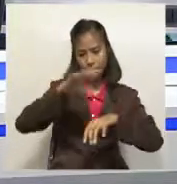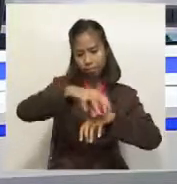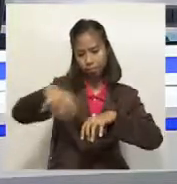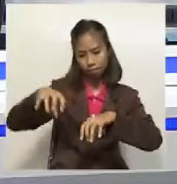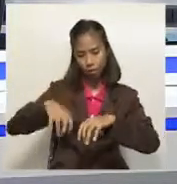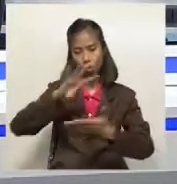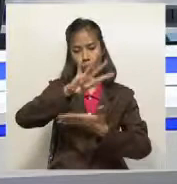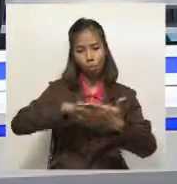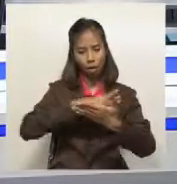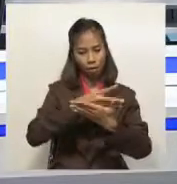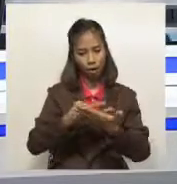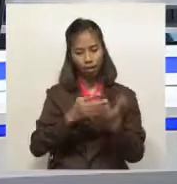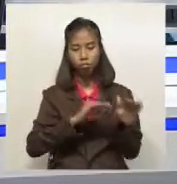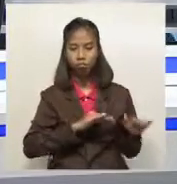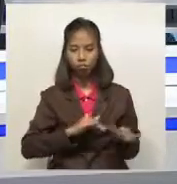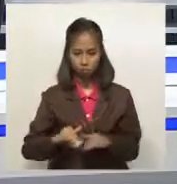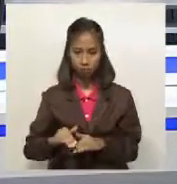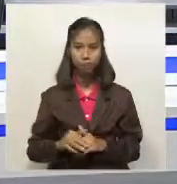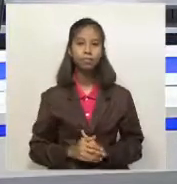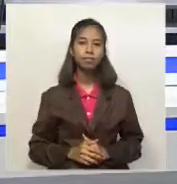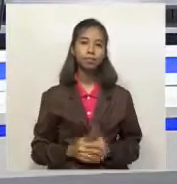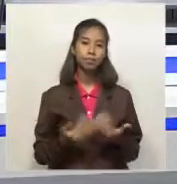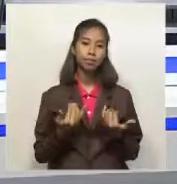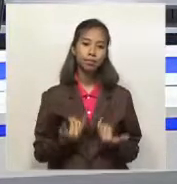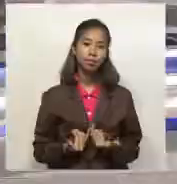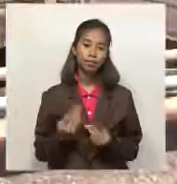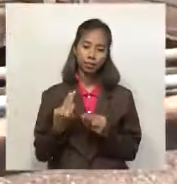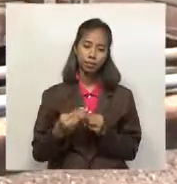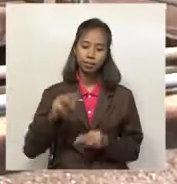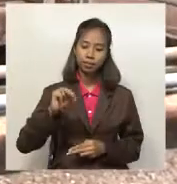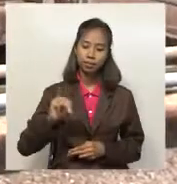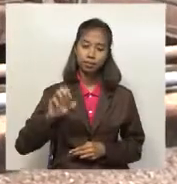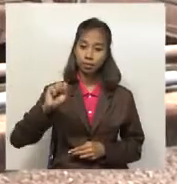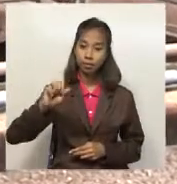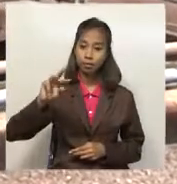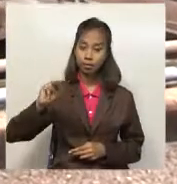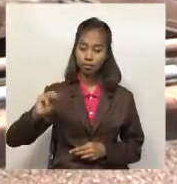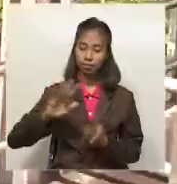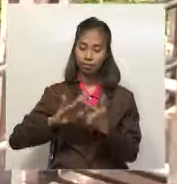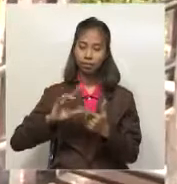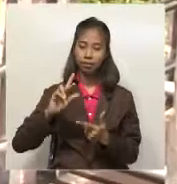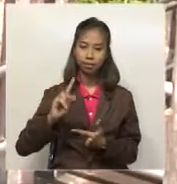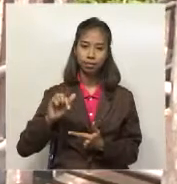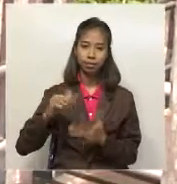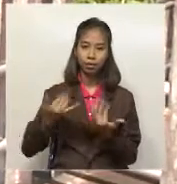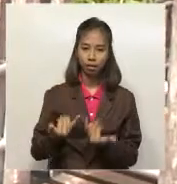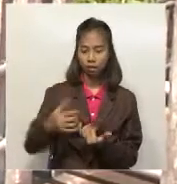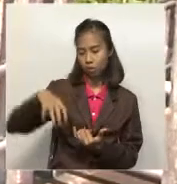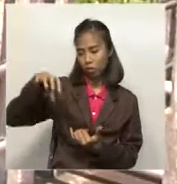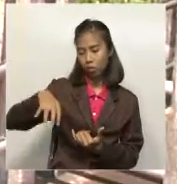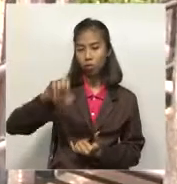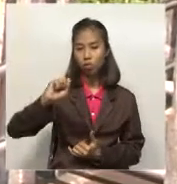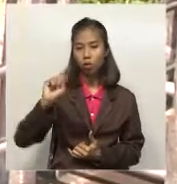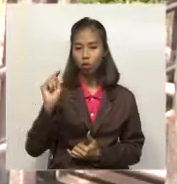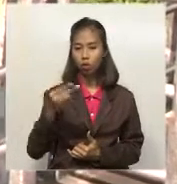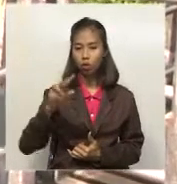ตรียมแผนรับสถานการณ์อย่างใกล้ชิดค่ะนายสมเกียรติประจำวงเลขาธิการสำนักงานทรัพยากรน้ำแห่งชาติหรือสทนช.พร้อมคณ